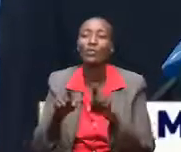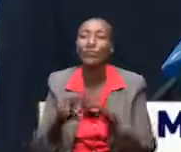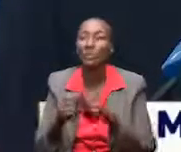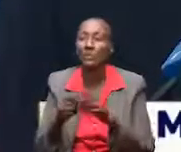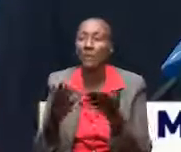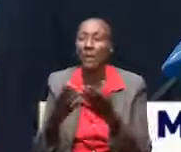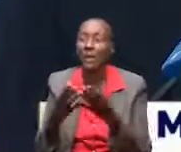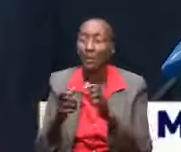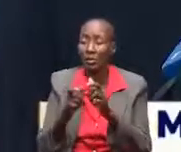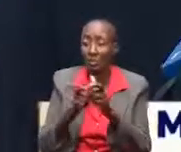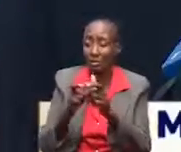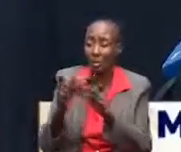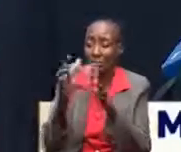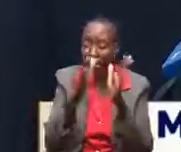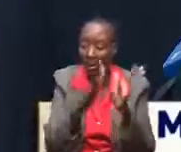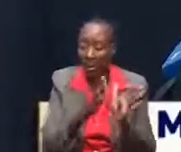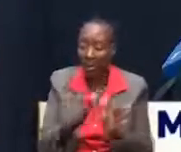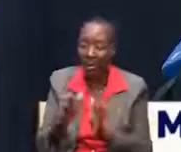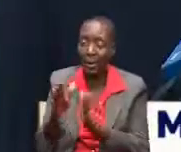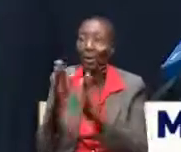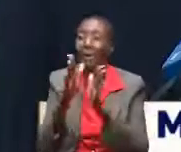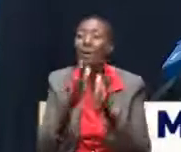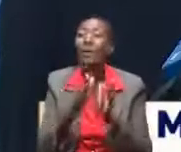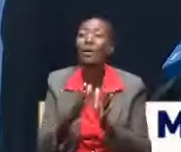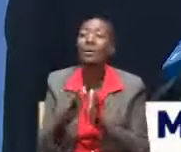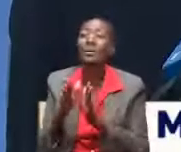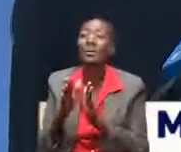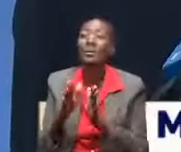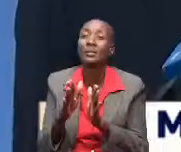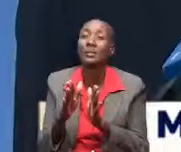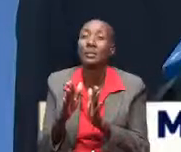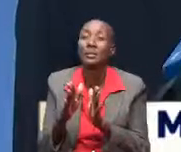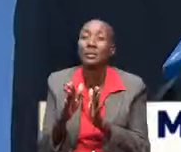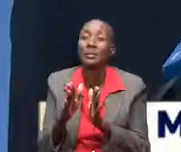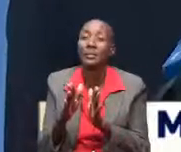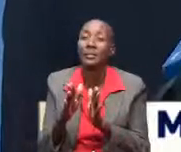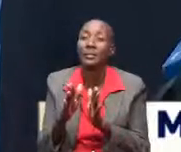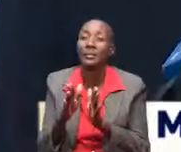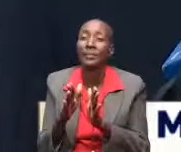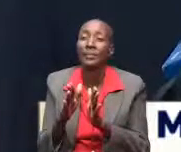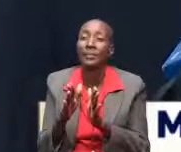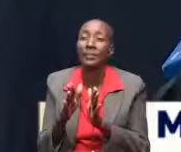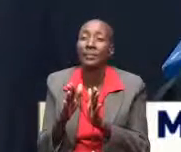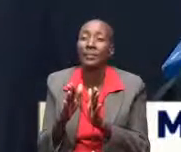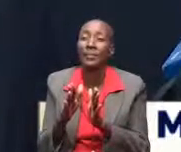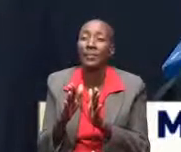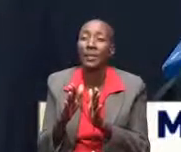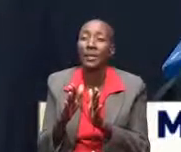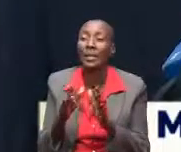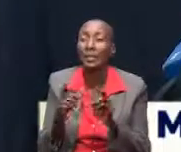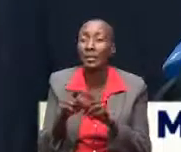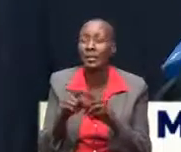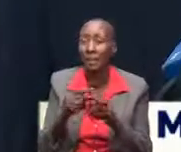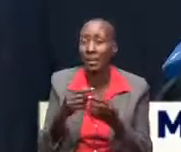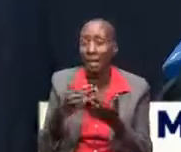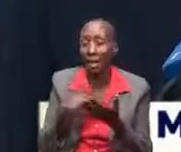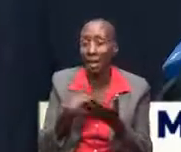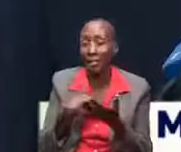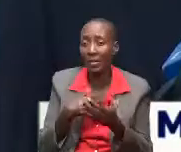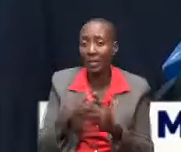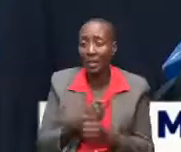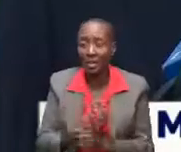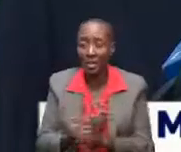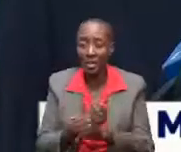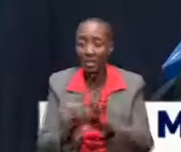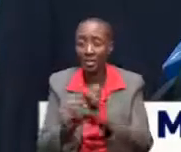precautionary measures such as basic hand and hygiene, safe food handling practices